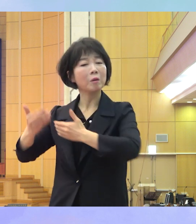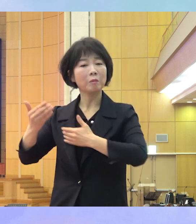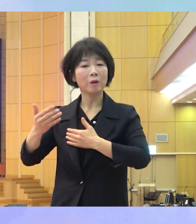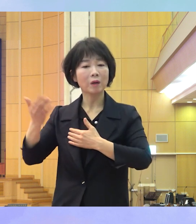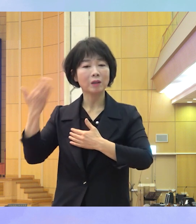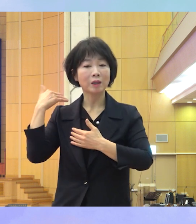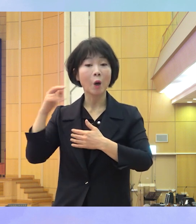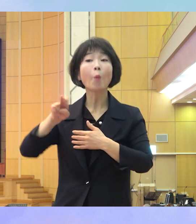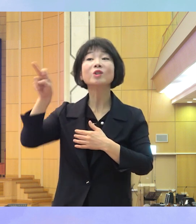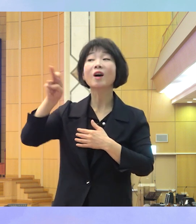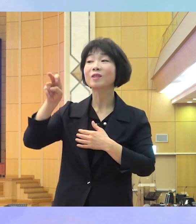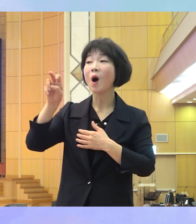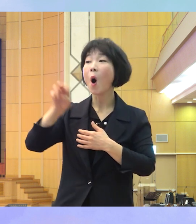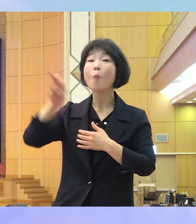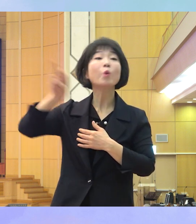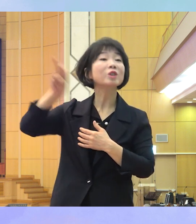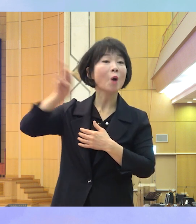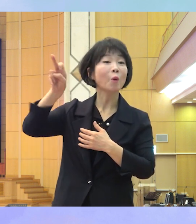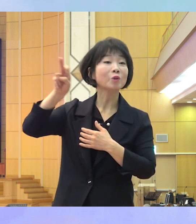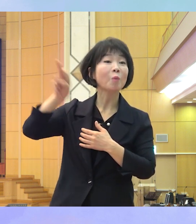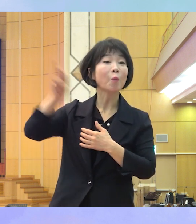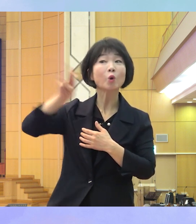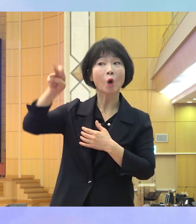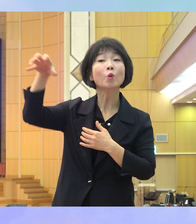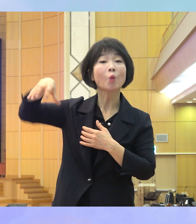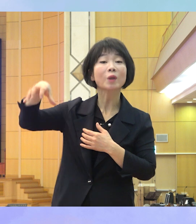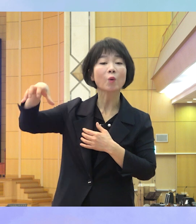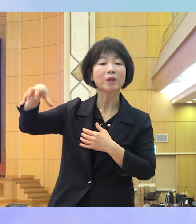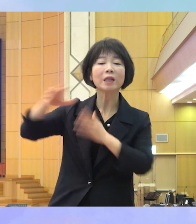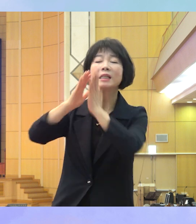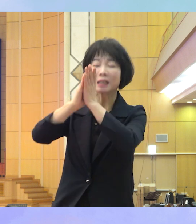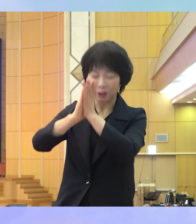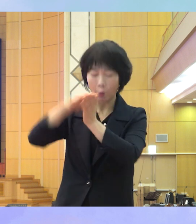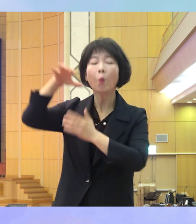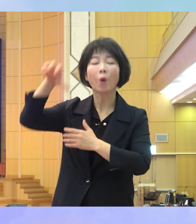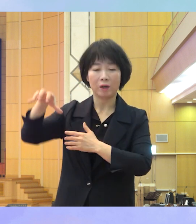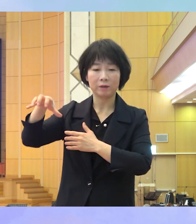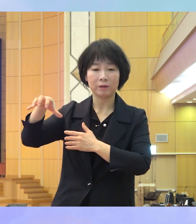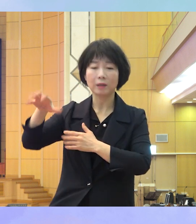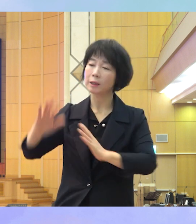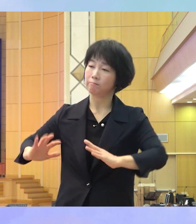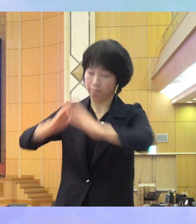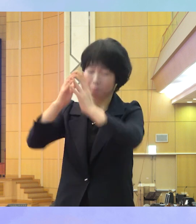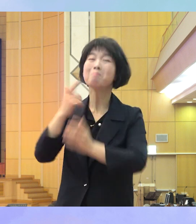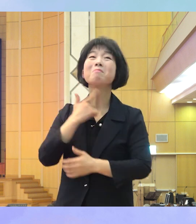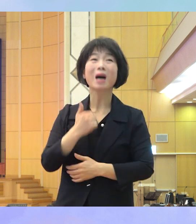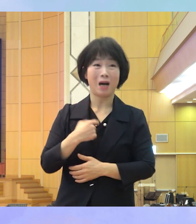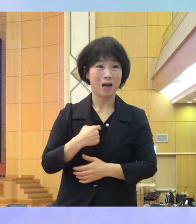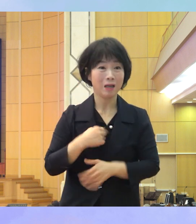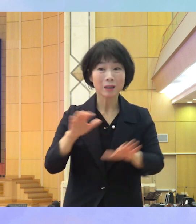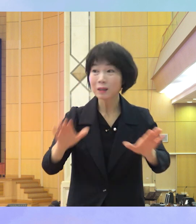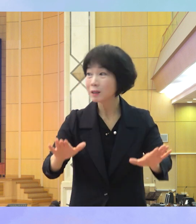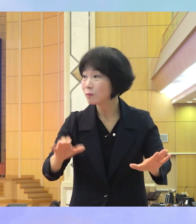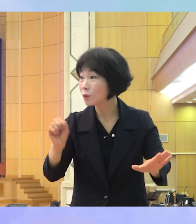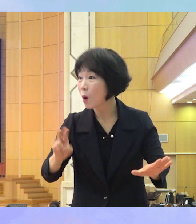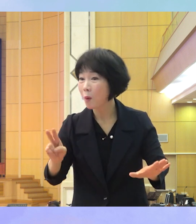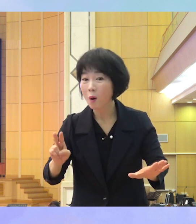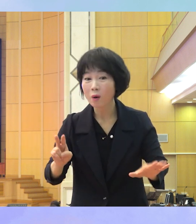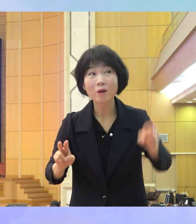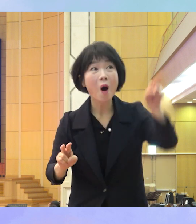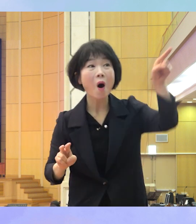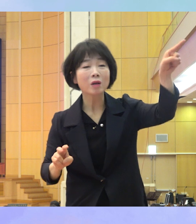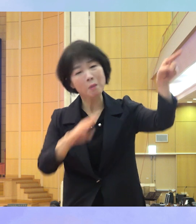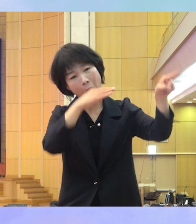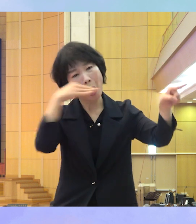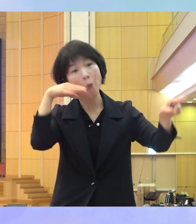포천이 멀리 생각하는데 요 수목원 옆에 거기에 우리가 연수원 또 짓고 지금은 또 이제 저 화천